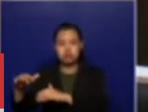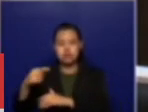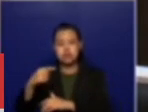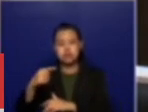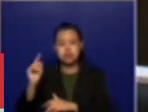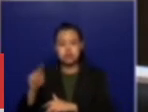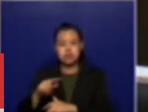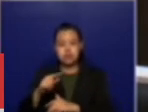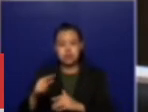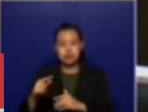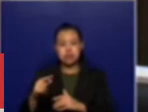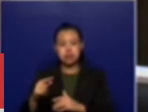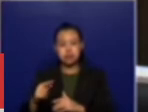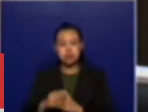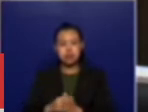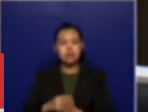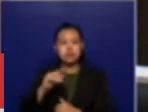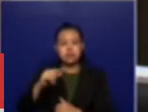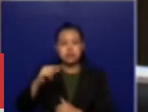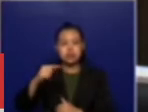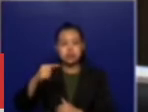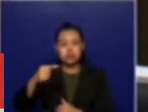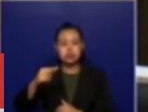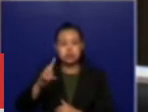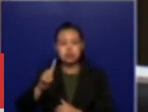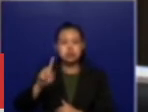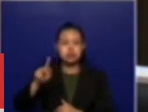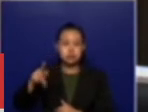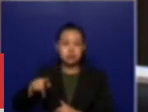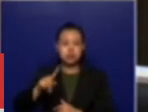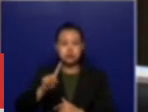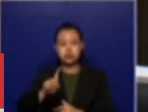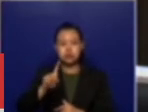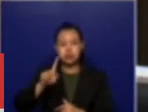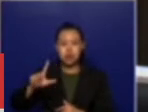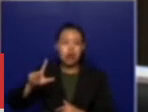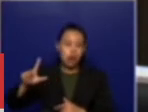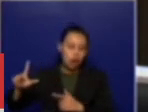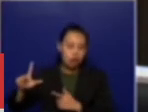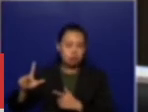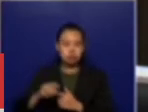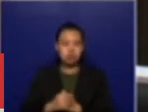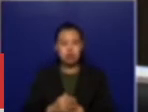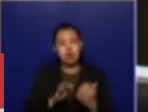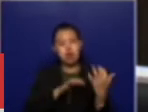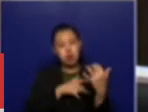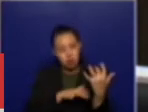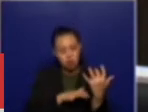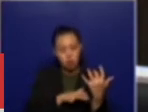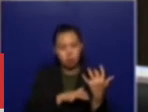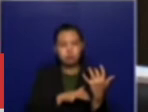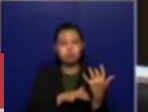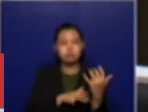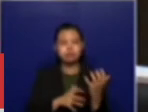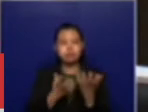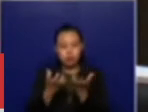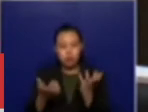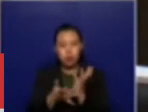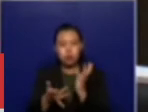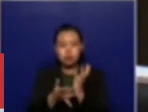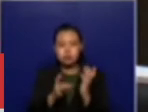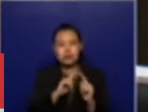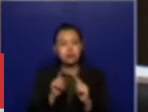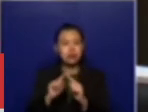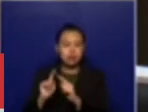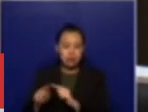ะครับนั่นยังไม่นับรวมไปถึงสินค้าอุตสาหกรรมอื่นๆนะครับอุปกรณ์อิเล็กทรอนิกส์คอมพิวเตอร์อย่างไรก็ตาม